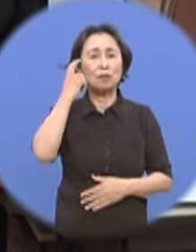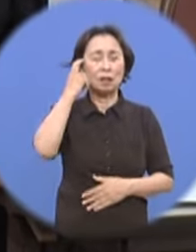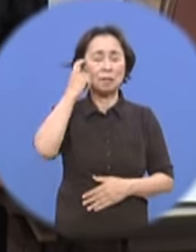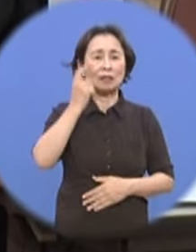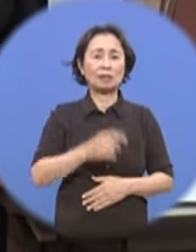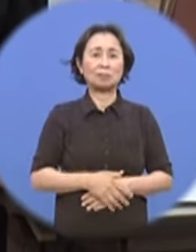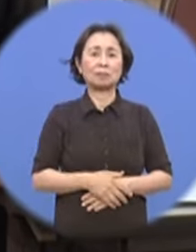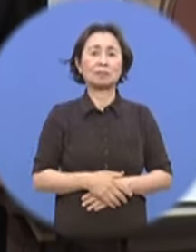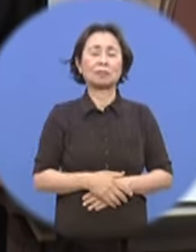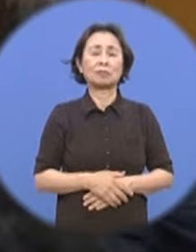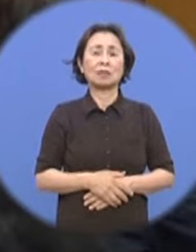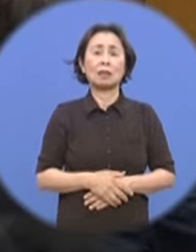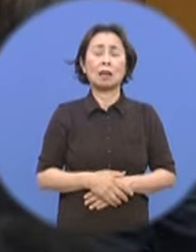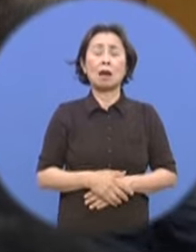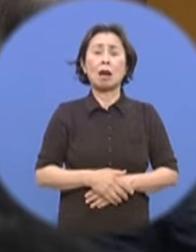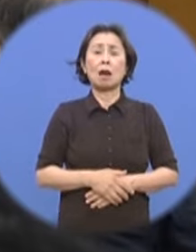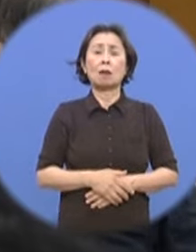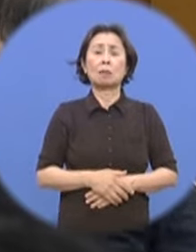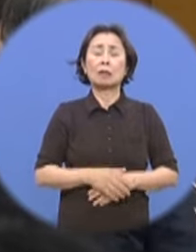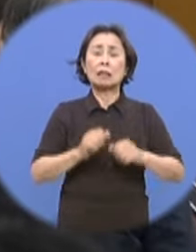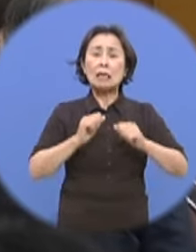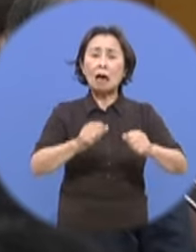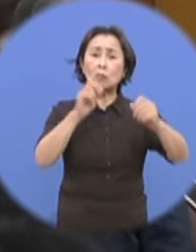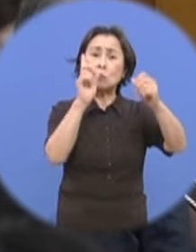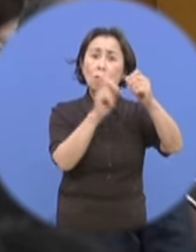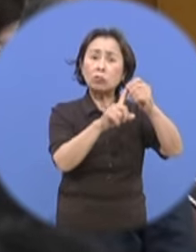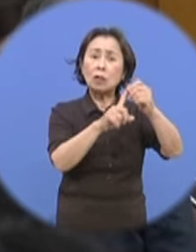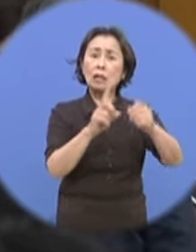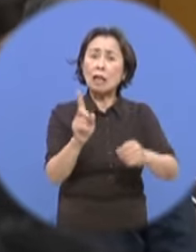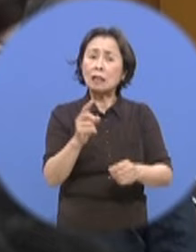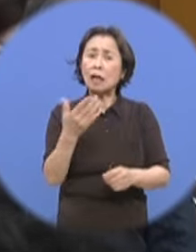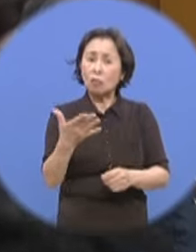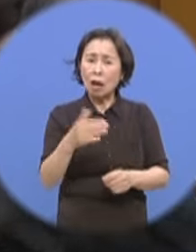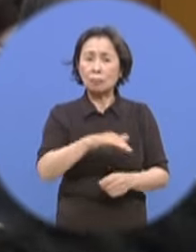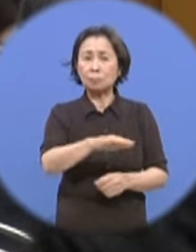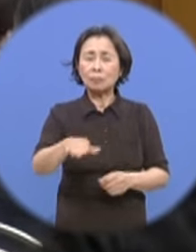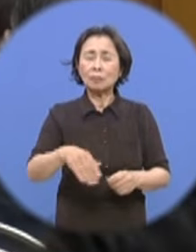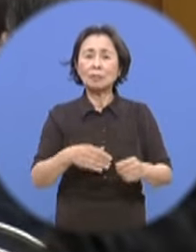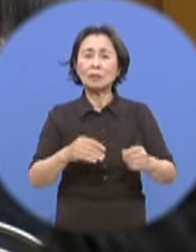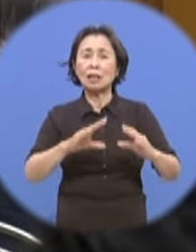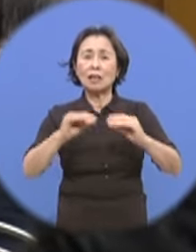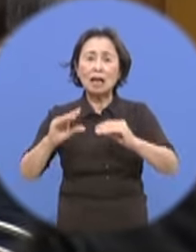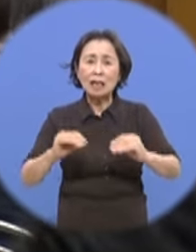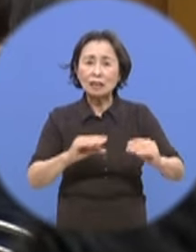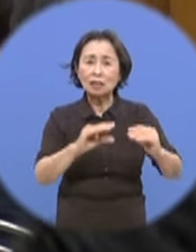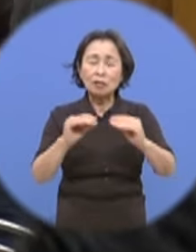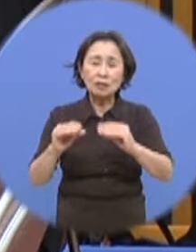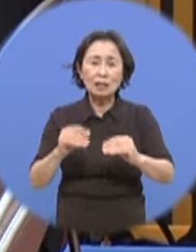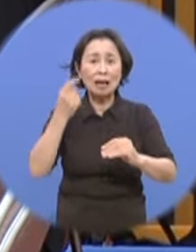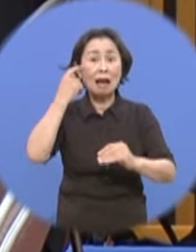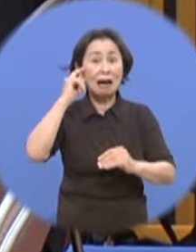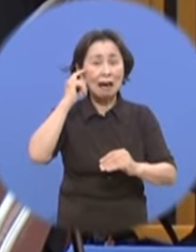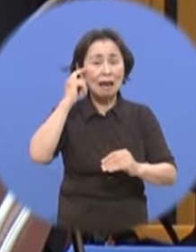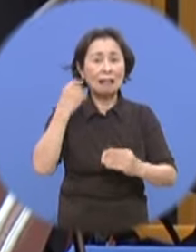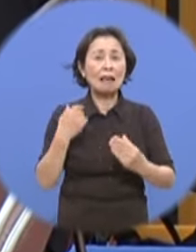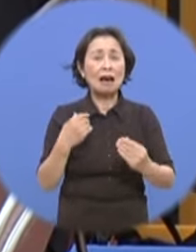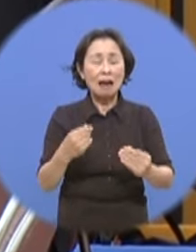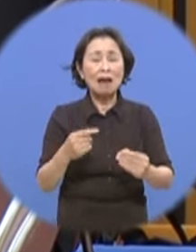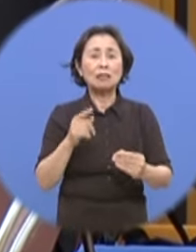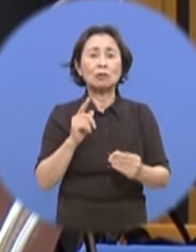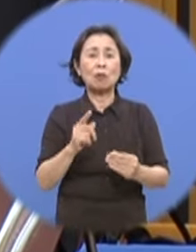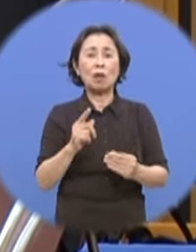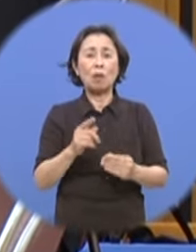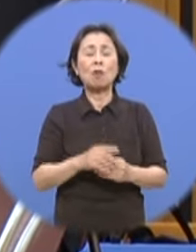ねこれは何のためにやるのかっていうことをみんなで考えながらみんなで話し合って出てきた答えみたいなもの